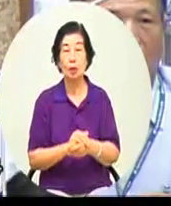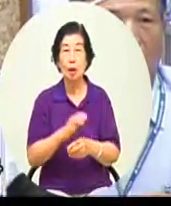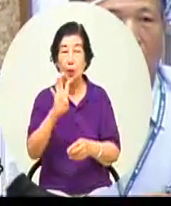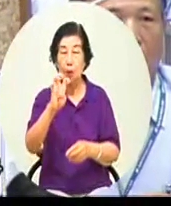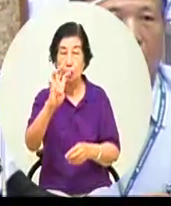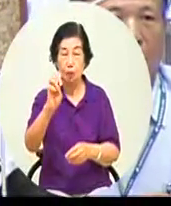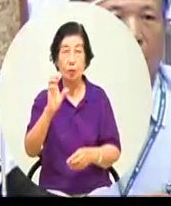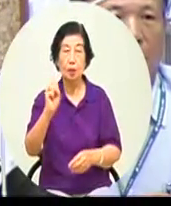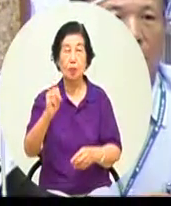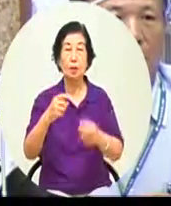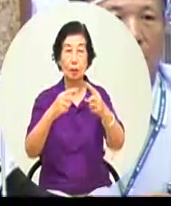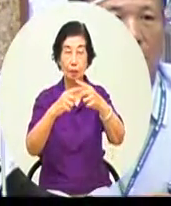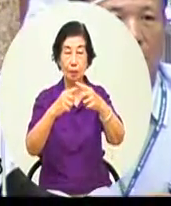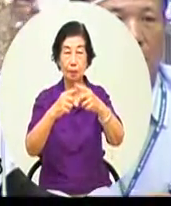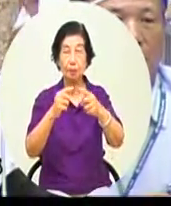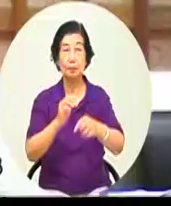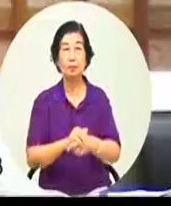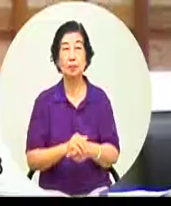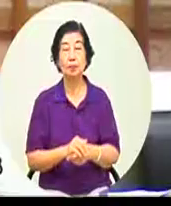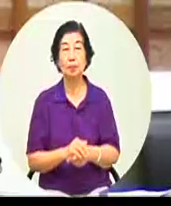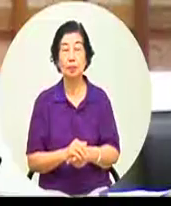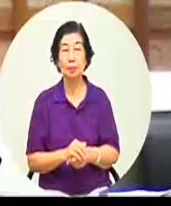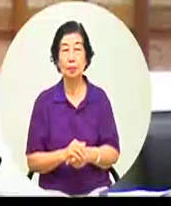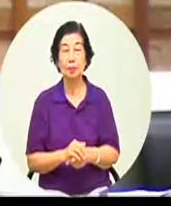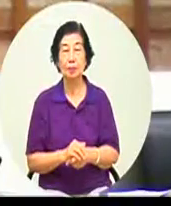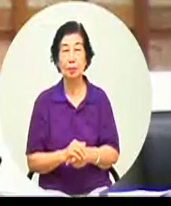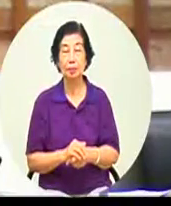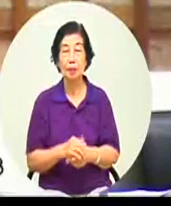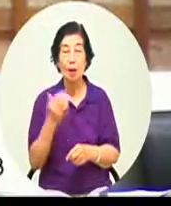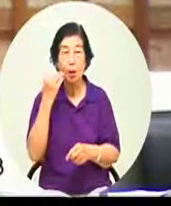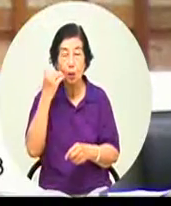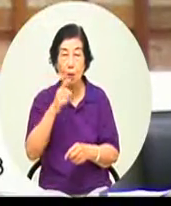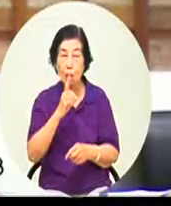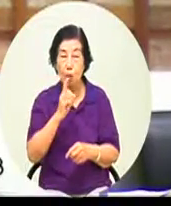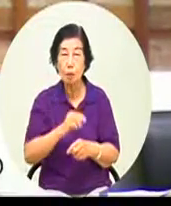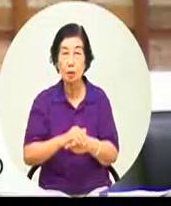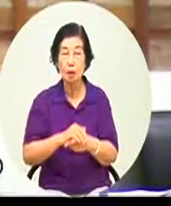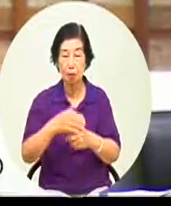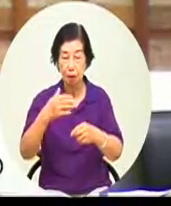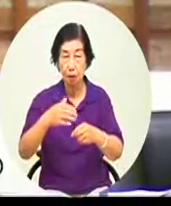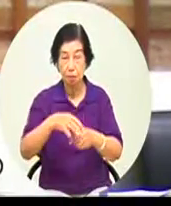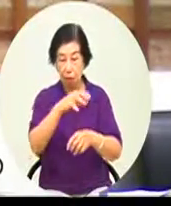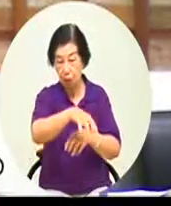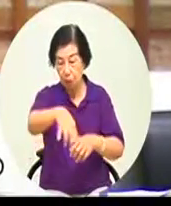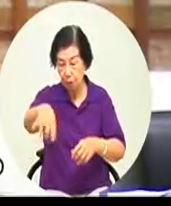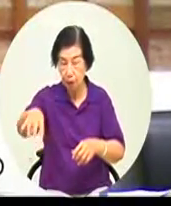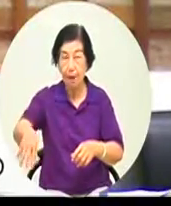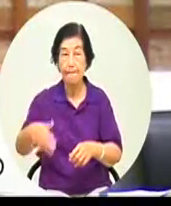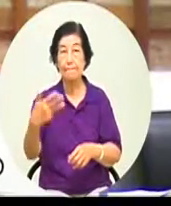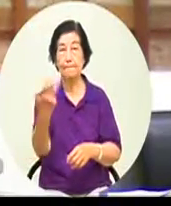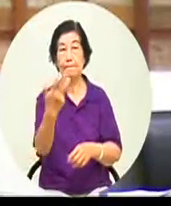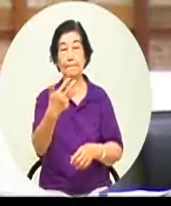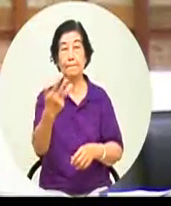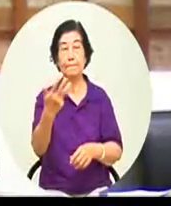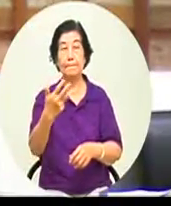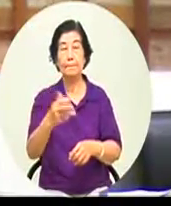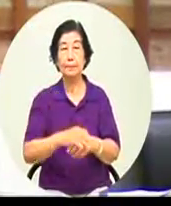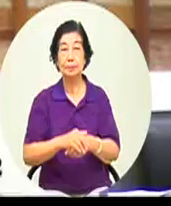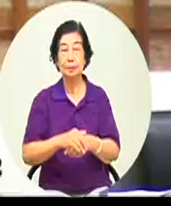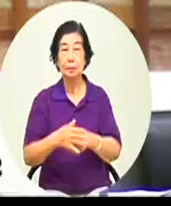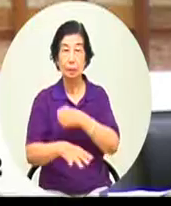44万人。 44万，那如果说我们这8站的一个运量里面，我们的基本